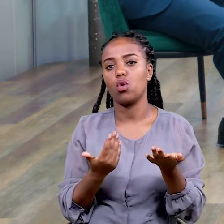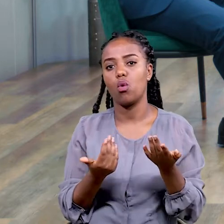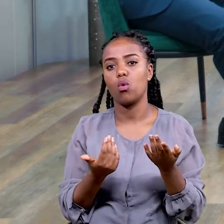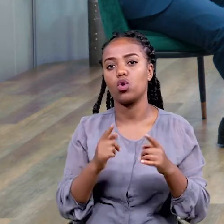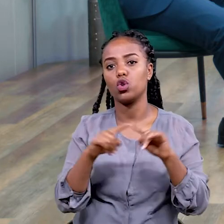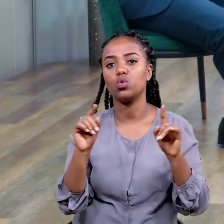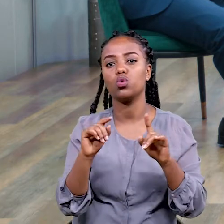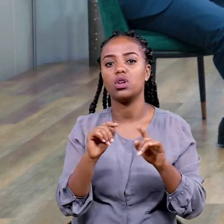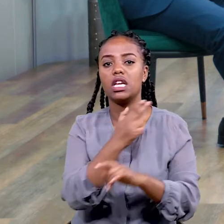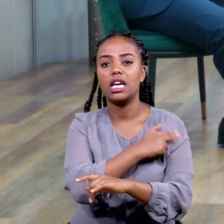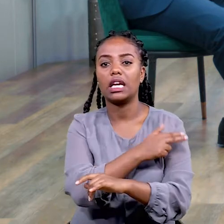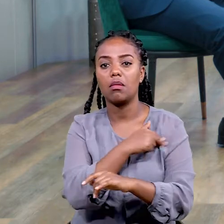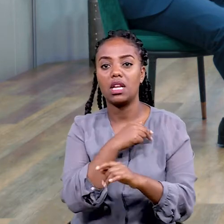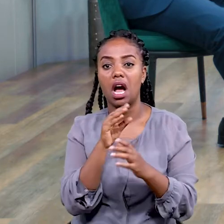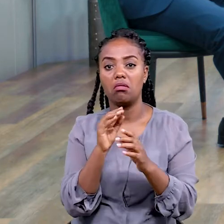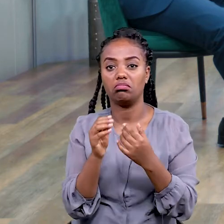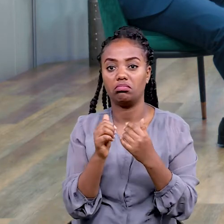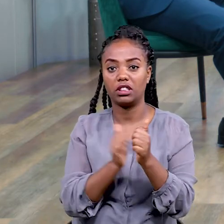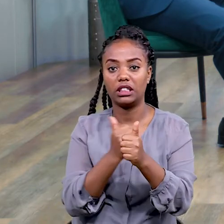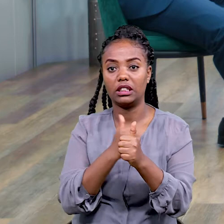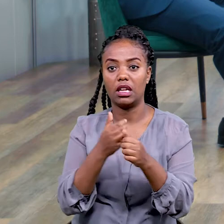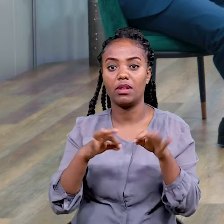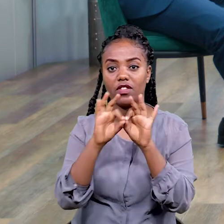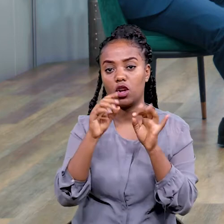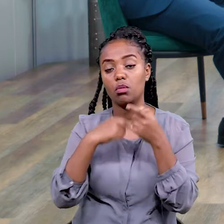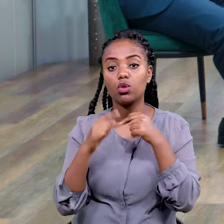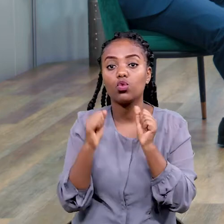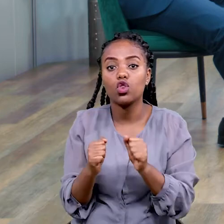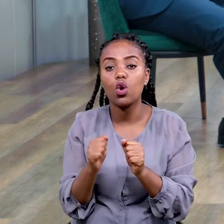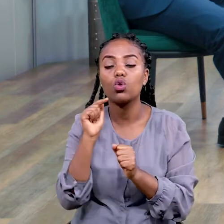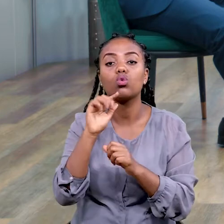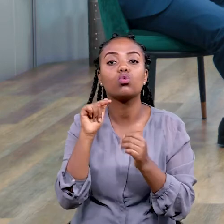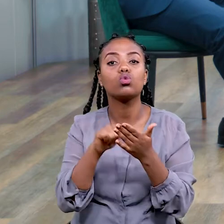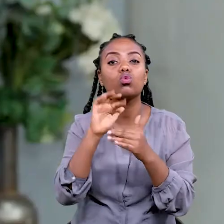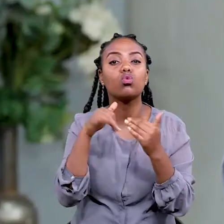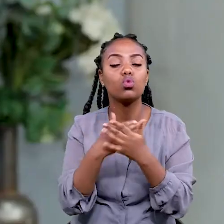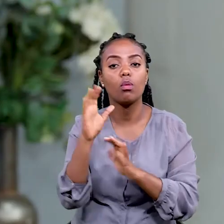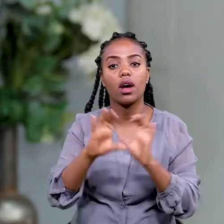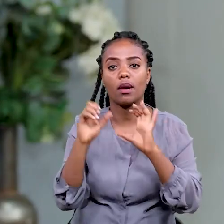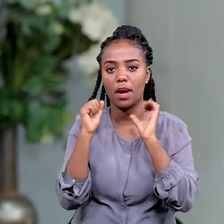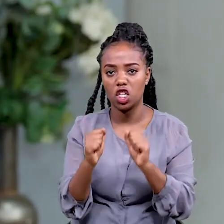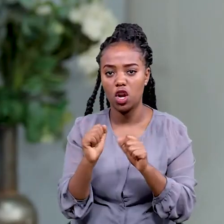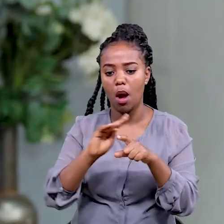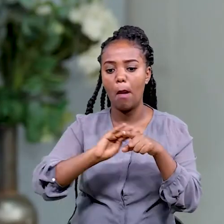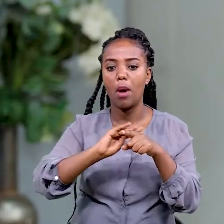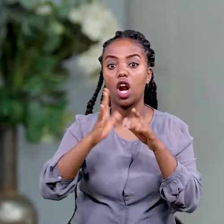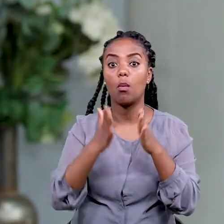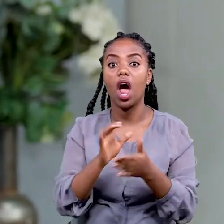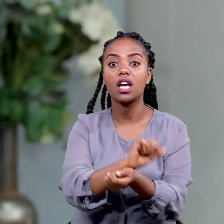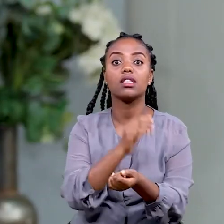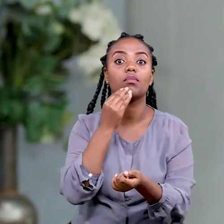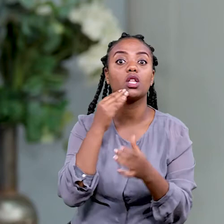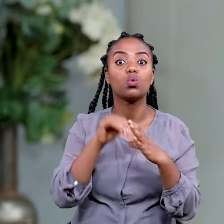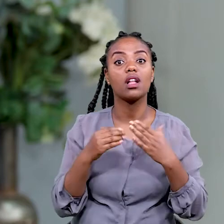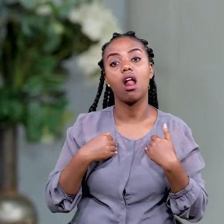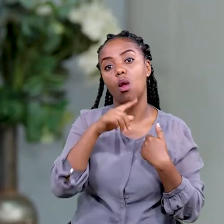ደርሶባቸው ልዩ ህክምና ክትትል የሚያስፈልጋቸው ሴቶች ወደዛ ሊመጡ ይችላሉ። ለነሱ ይሄን ሁሉ ለማድረግ የሚያስችል ባለሙያ ማረቤቶች